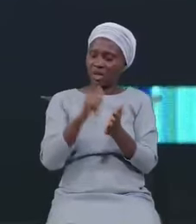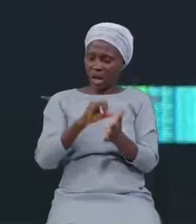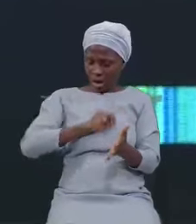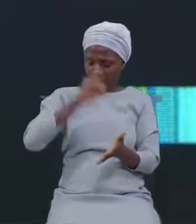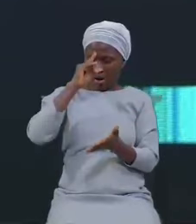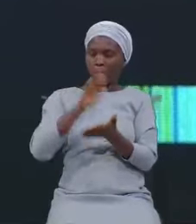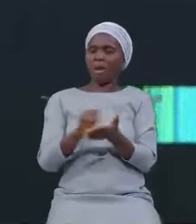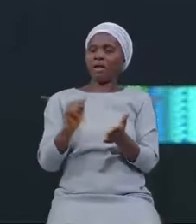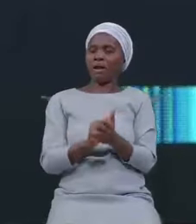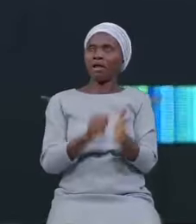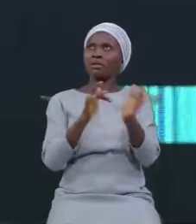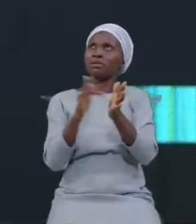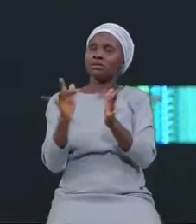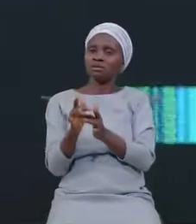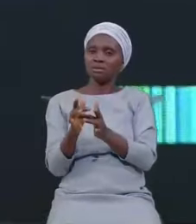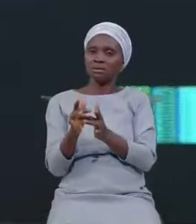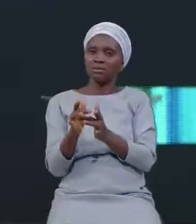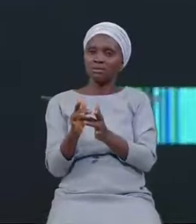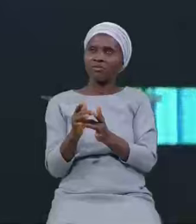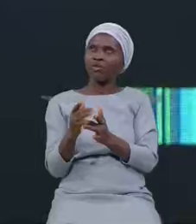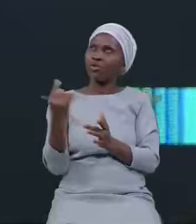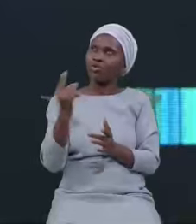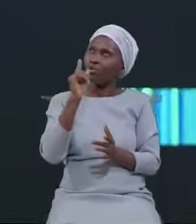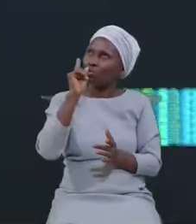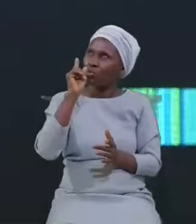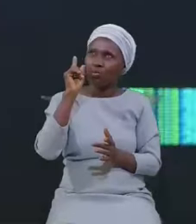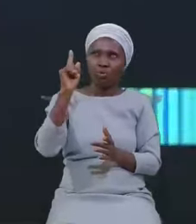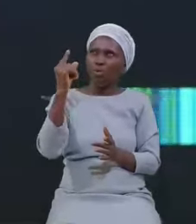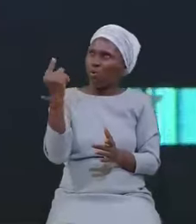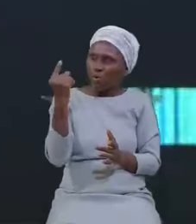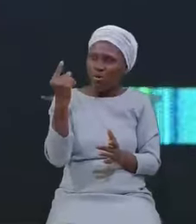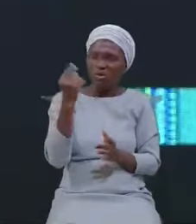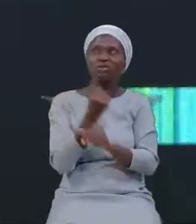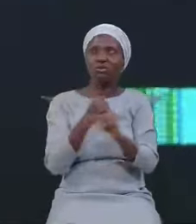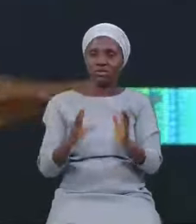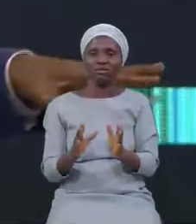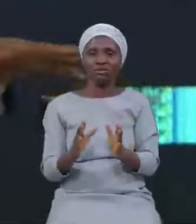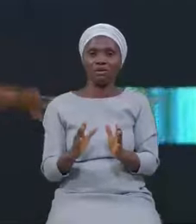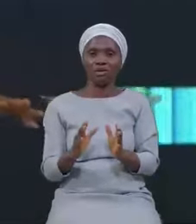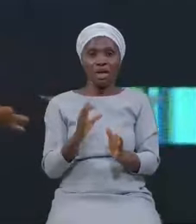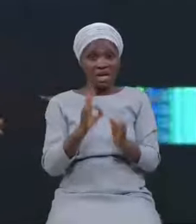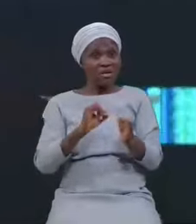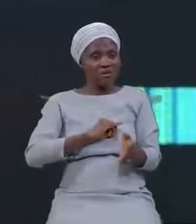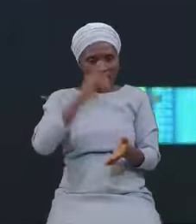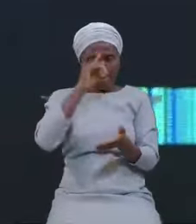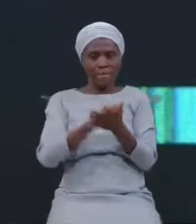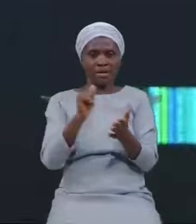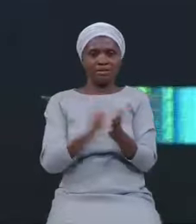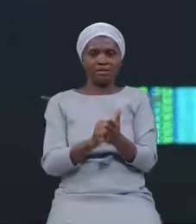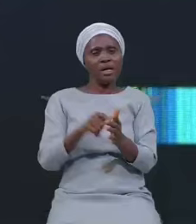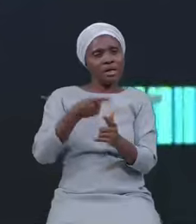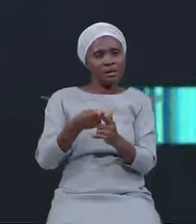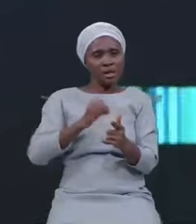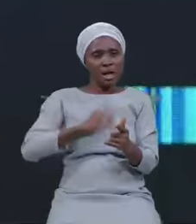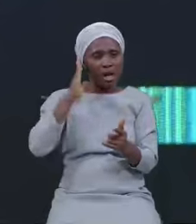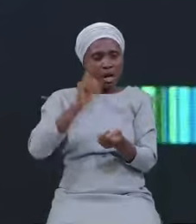est le seul sauveur. Si je crois cela, alors je vais me détourner de